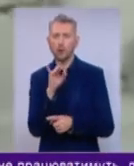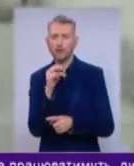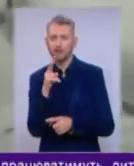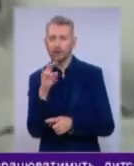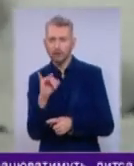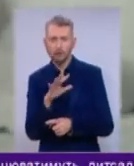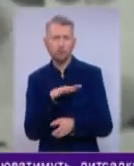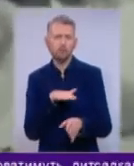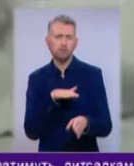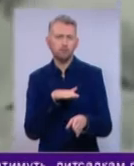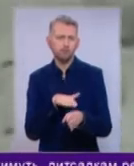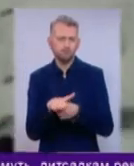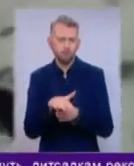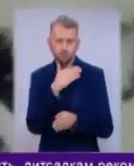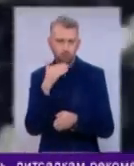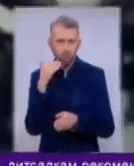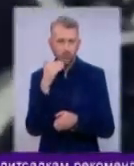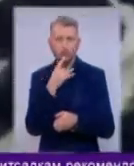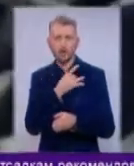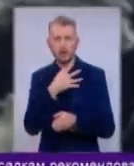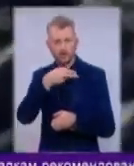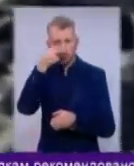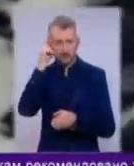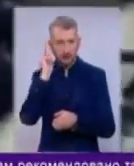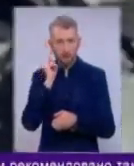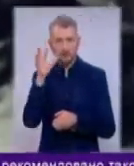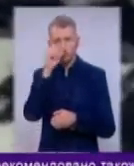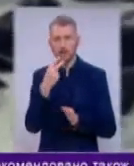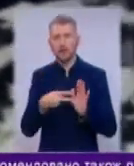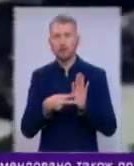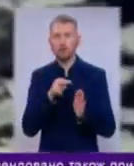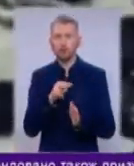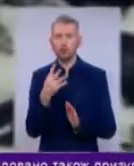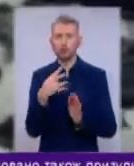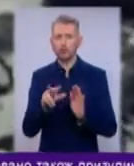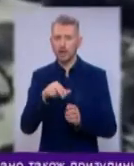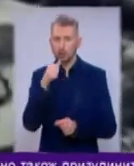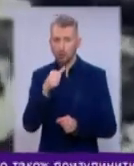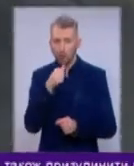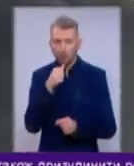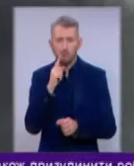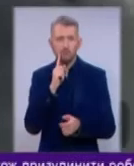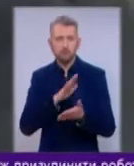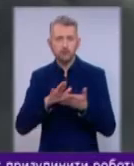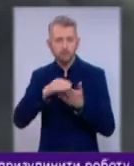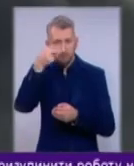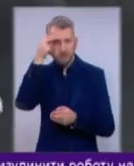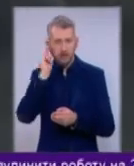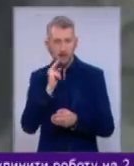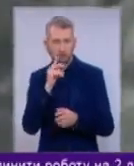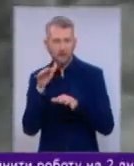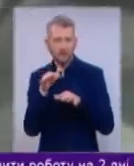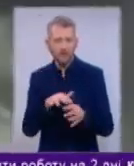повно радянських партизан. Вночі 27 лютого 1943 року підпільники з Брянщини увірвалися у